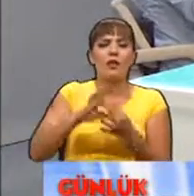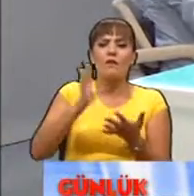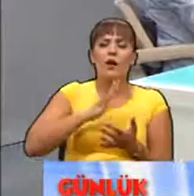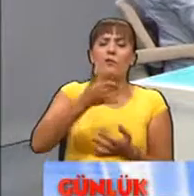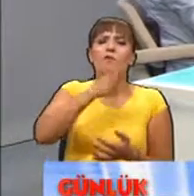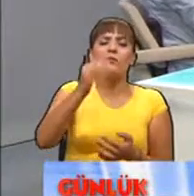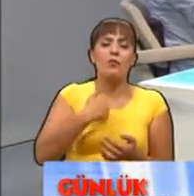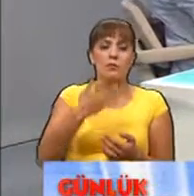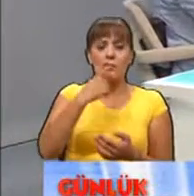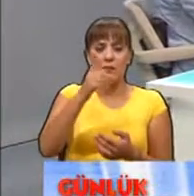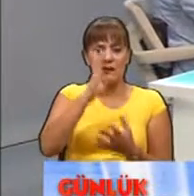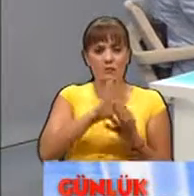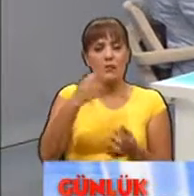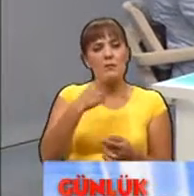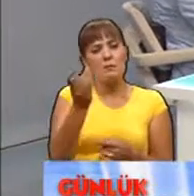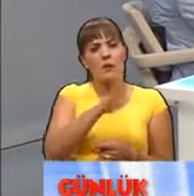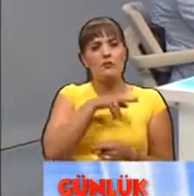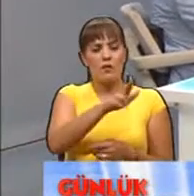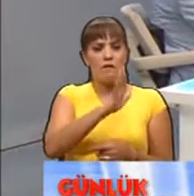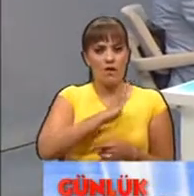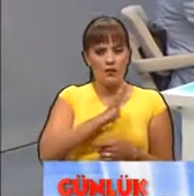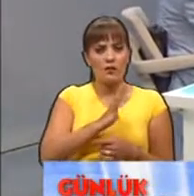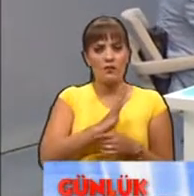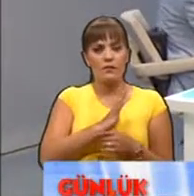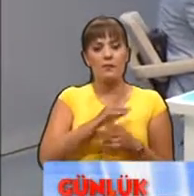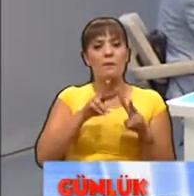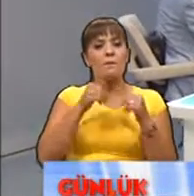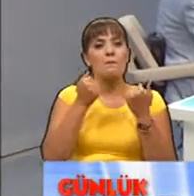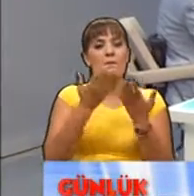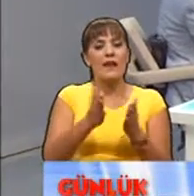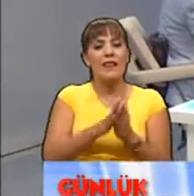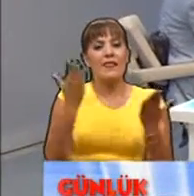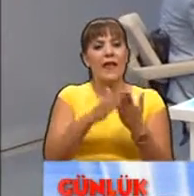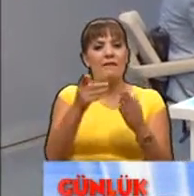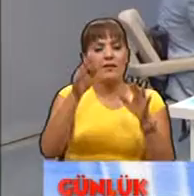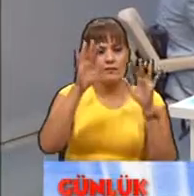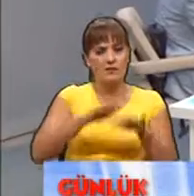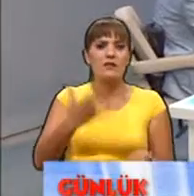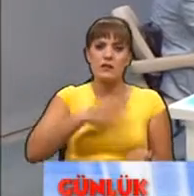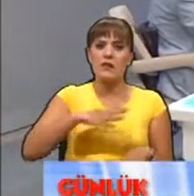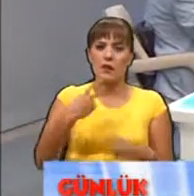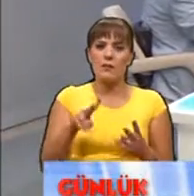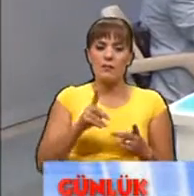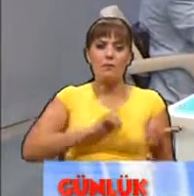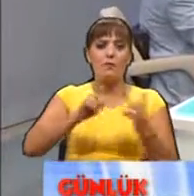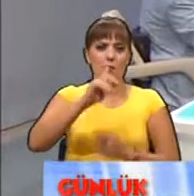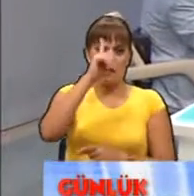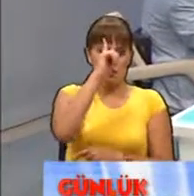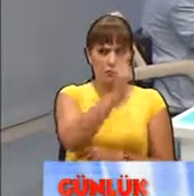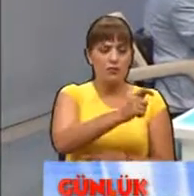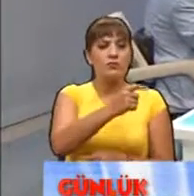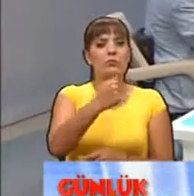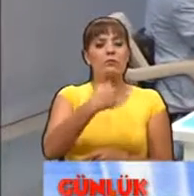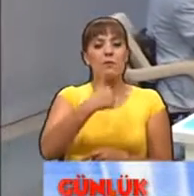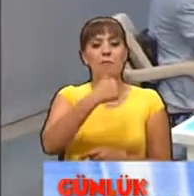bilmiyorum diyen bir kimse için de bir başka daha yol var. Mirasın defterinin tutulması istenebilir. Hı. Mahkemeye başvuruyorsunuz.